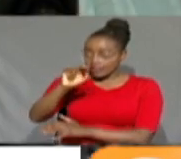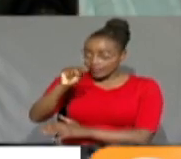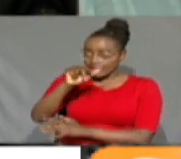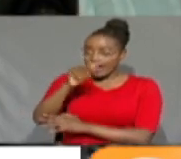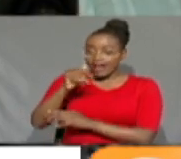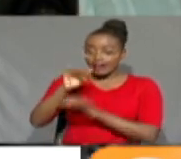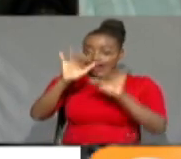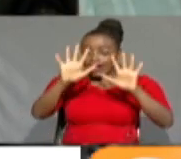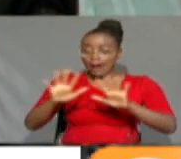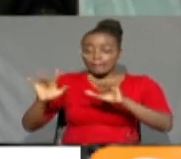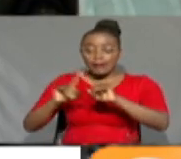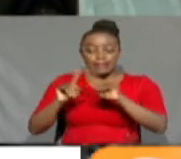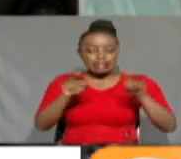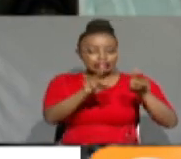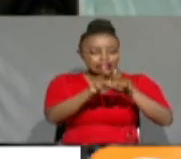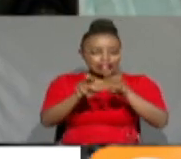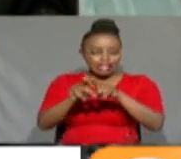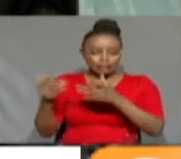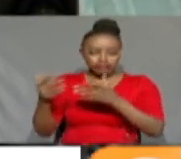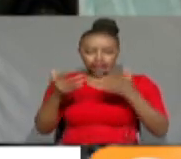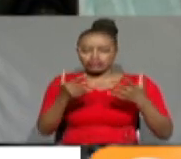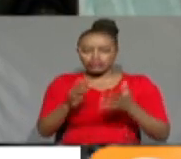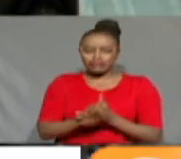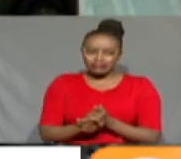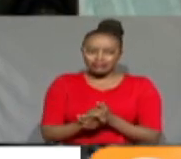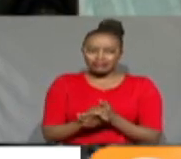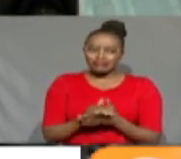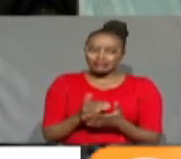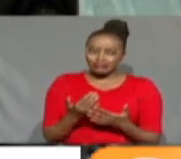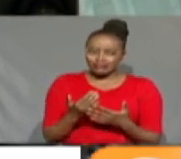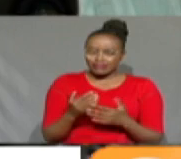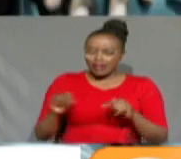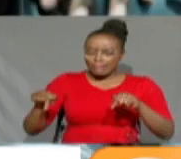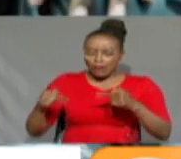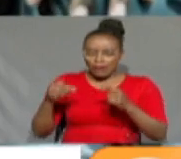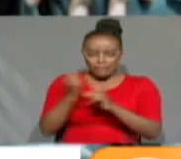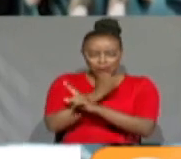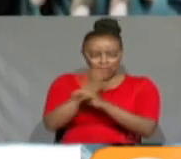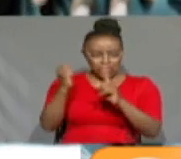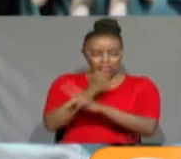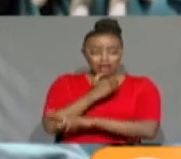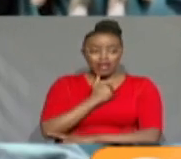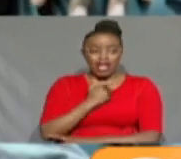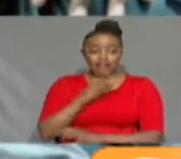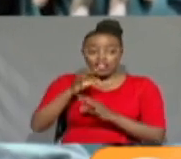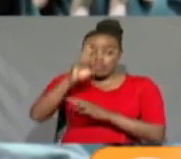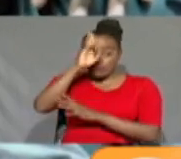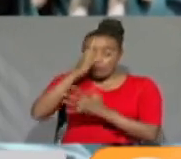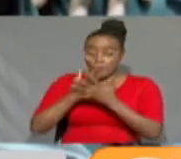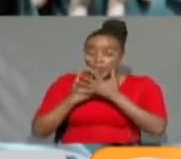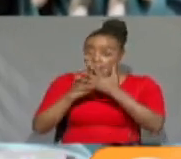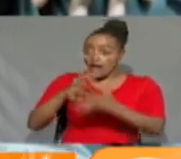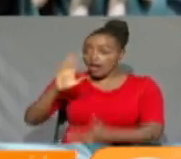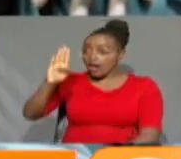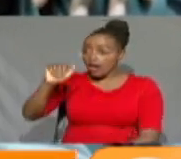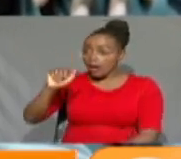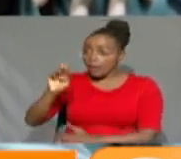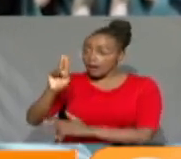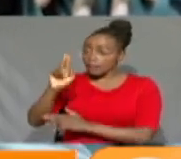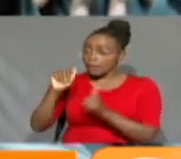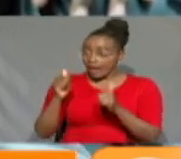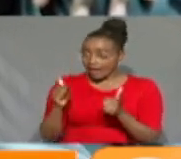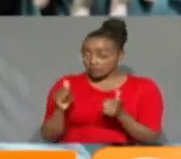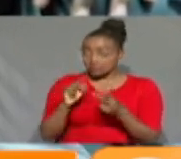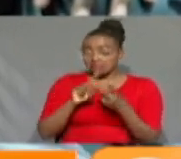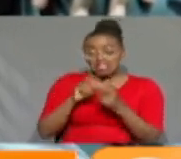Kibra, but also to cause wanton violence. If the police have not arrested Babu Owino, if